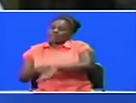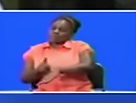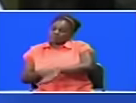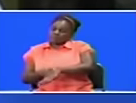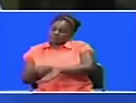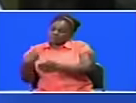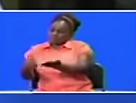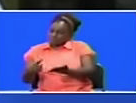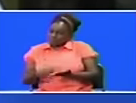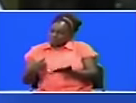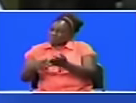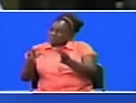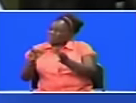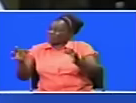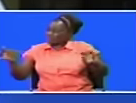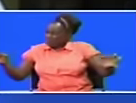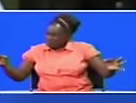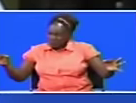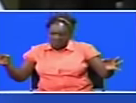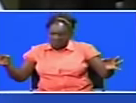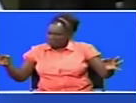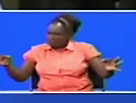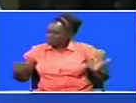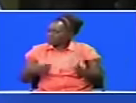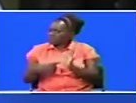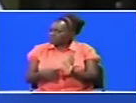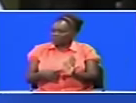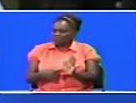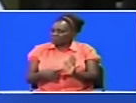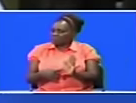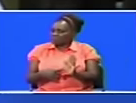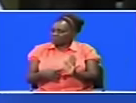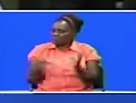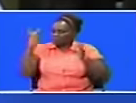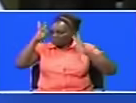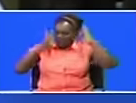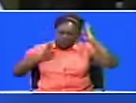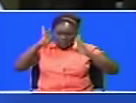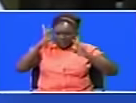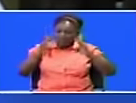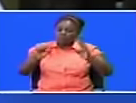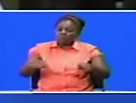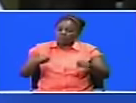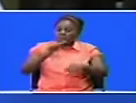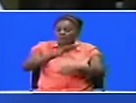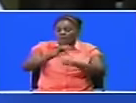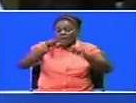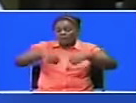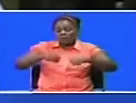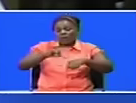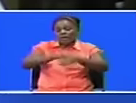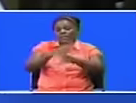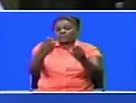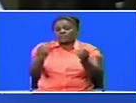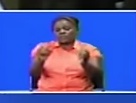mazuma yame chuku kuf Kia Sasa Ina ony esha Pia vile vile inan kuzu wasi wasi kuwa labda haw Jaa elewana kuf Kia